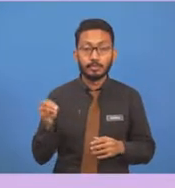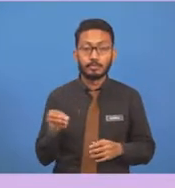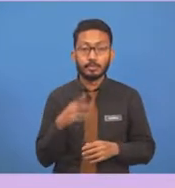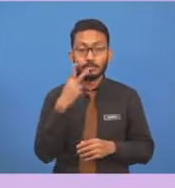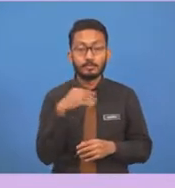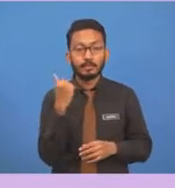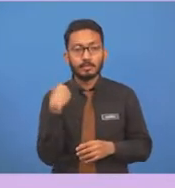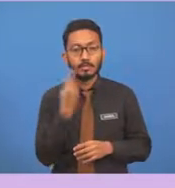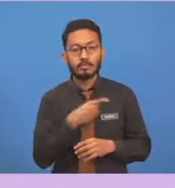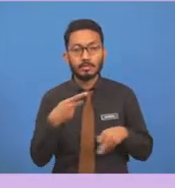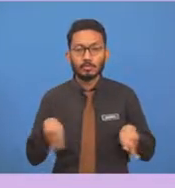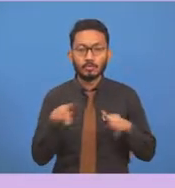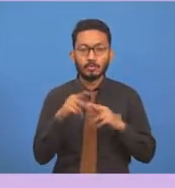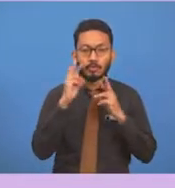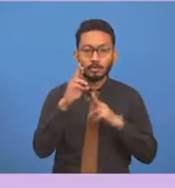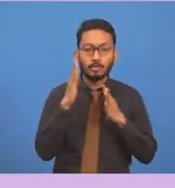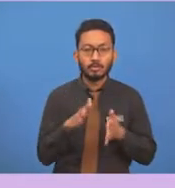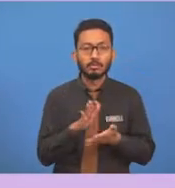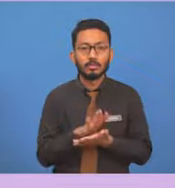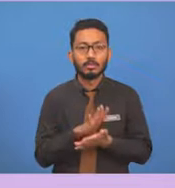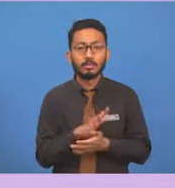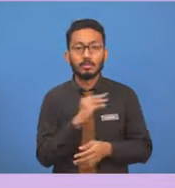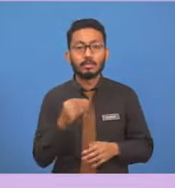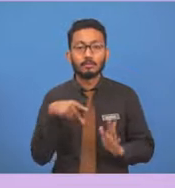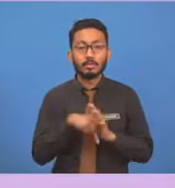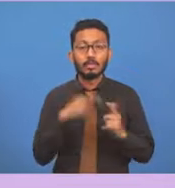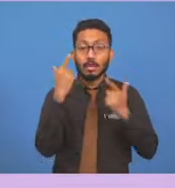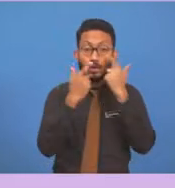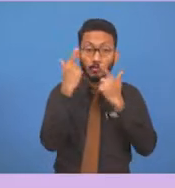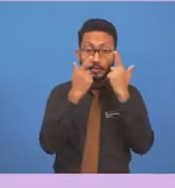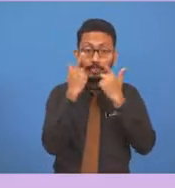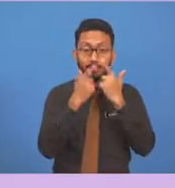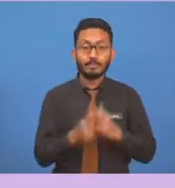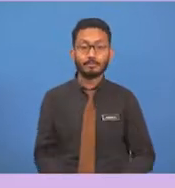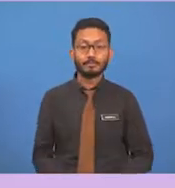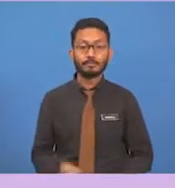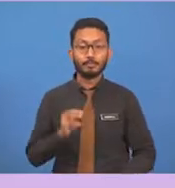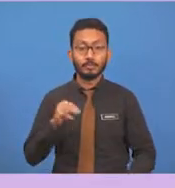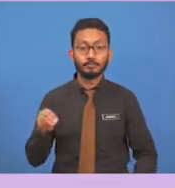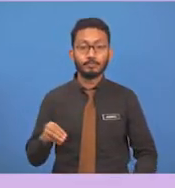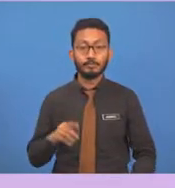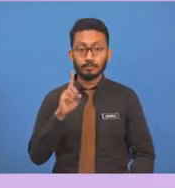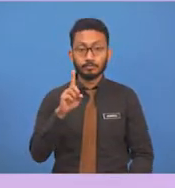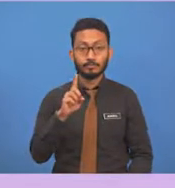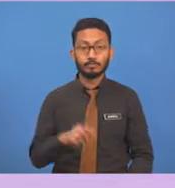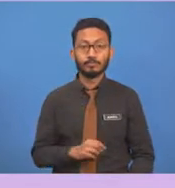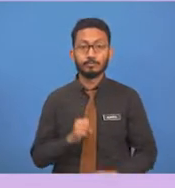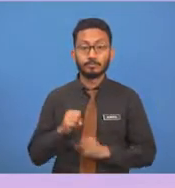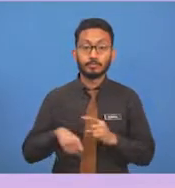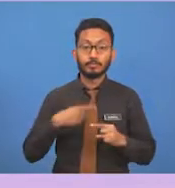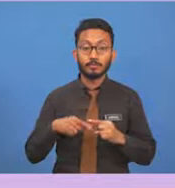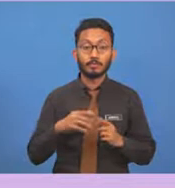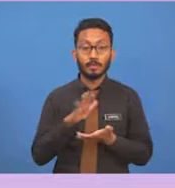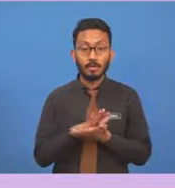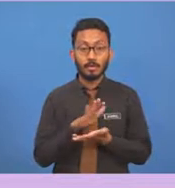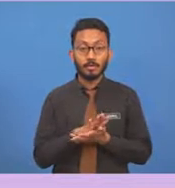perlu hormat kepada warga sekolah dan pelawat? Murid 1, suasana sekolah aman dan